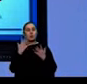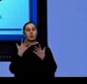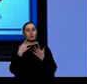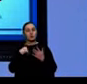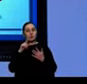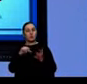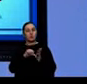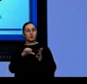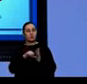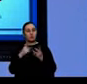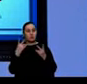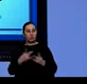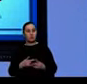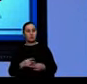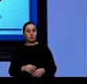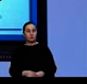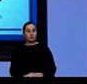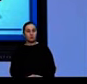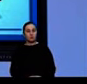қаны қайсы солар іштірек етіш керек.